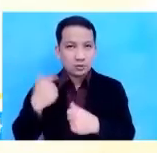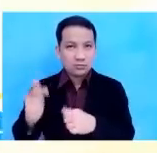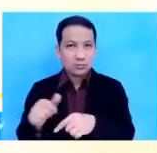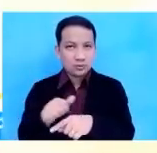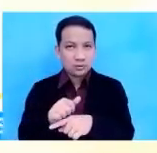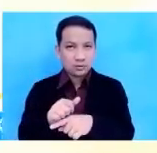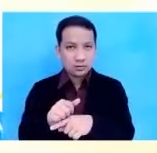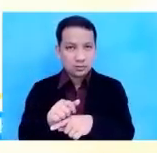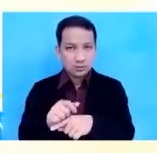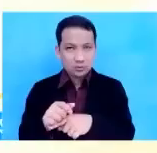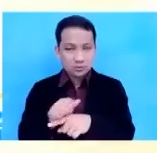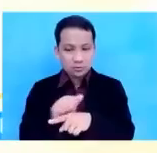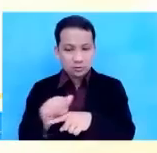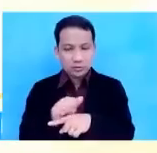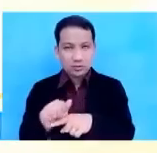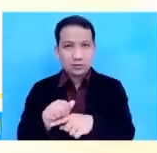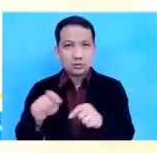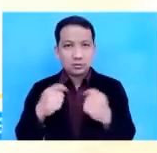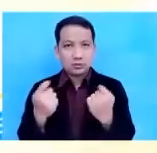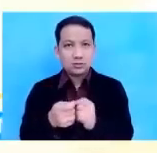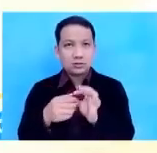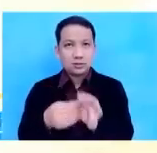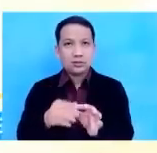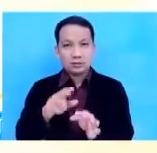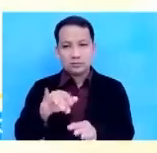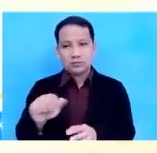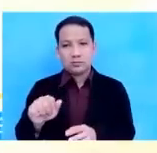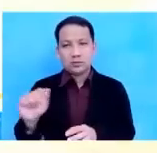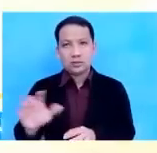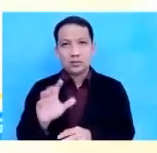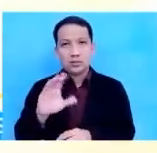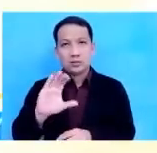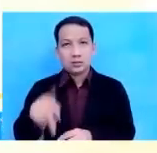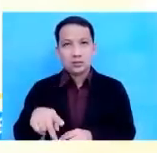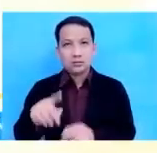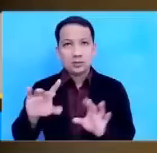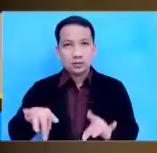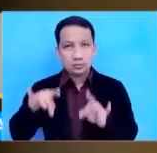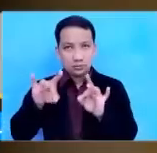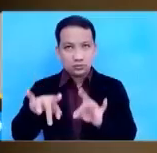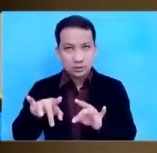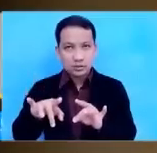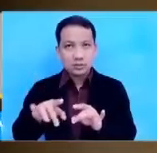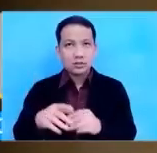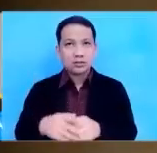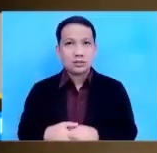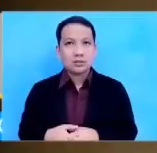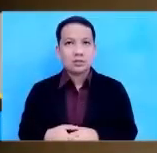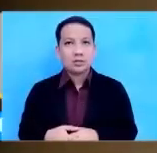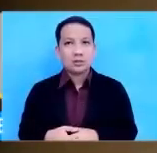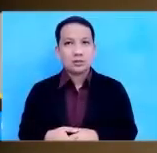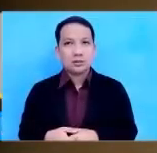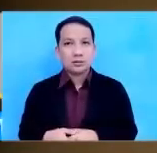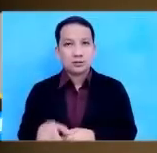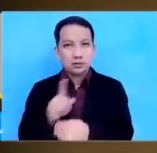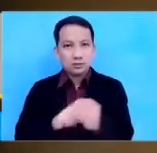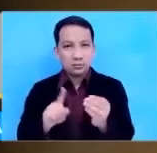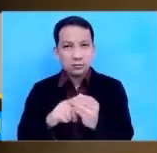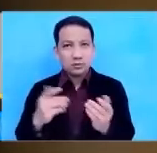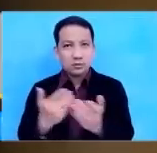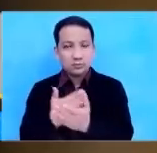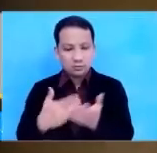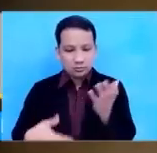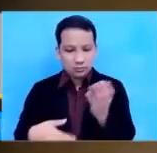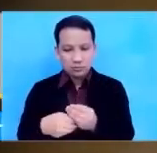ng koponan ngayon naman para sa FIBA Asia Cup na magaganap sa Australia. Isa sa mga bagong dagdag sa